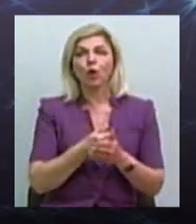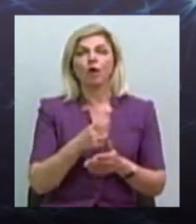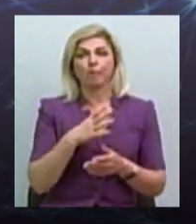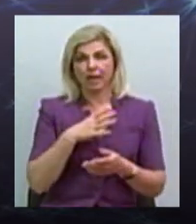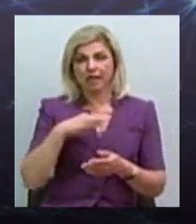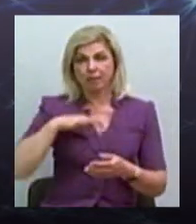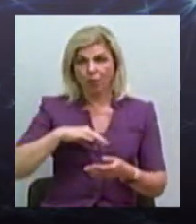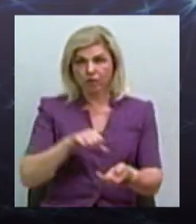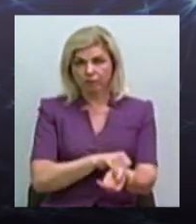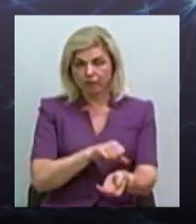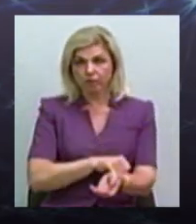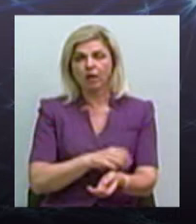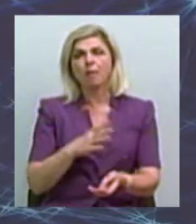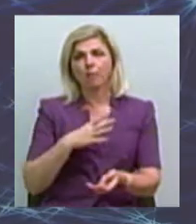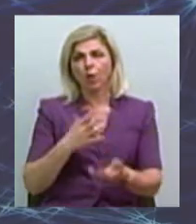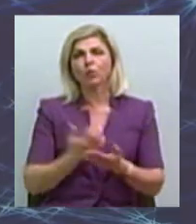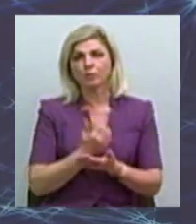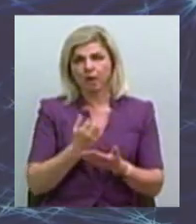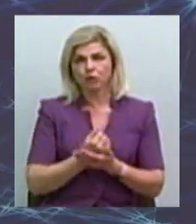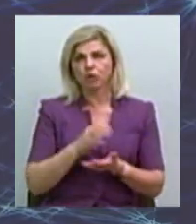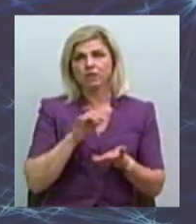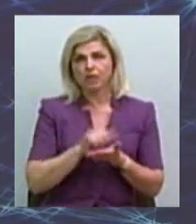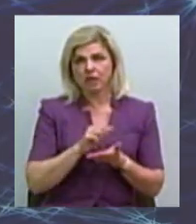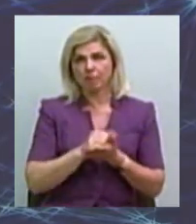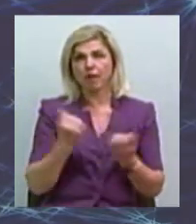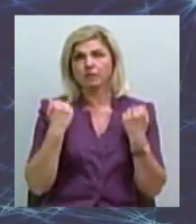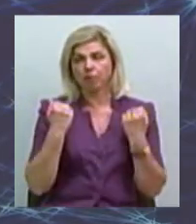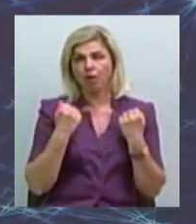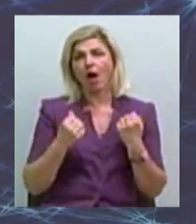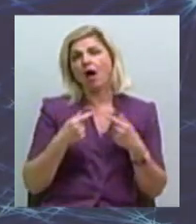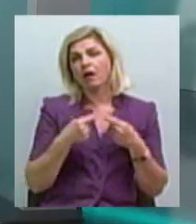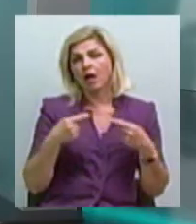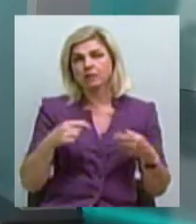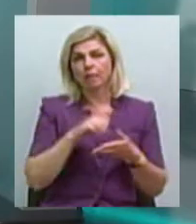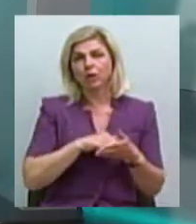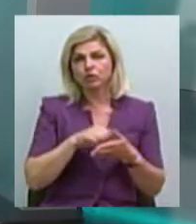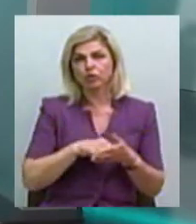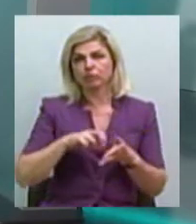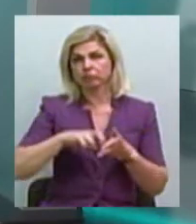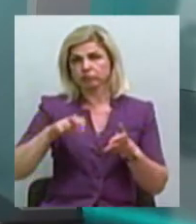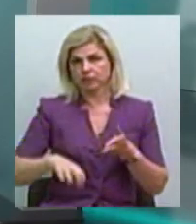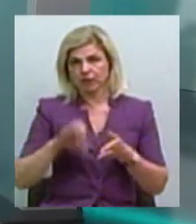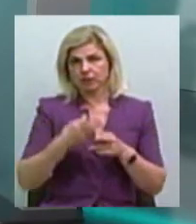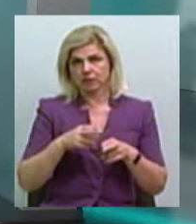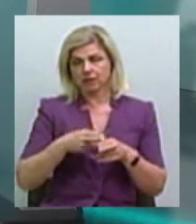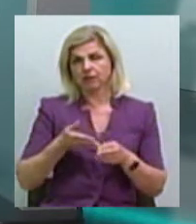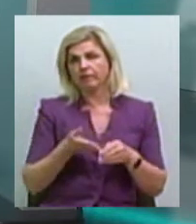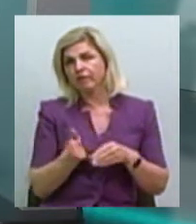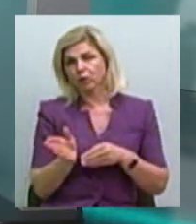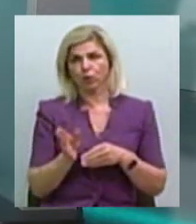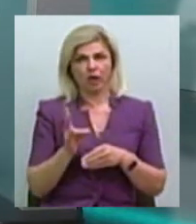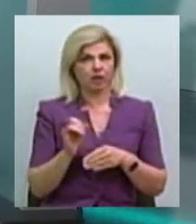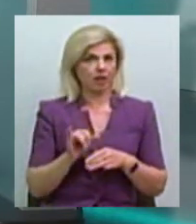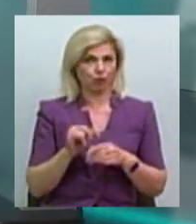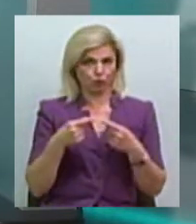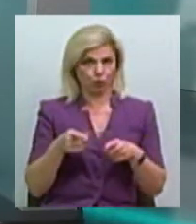успешно занимались спортом и по какой-то причине сошли с этого пути, то есть свернули чуть-чуть не туда. И наша